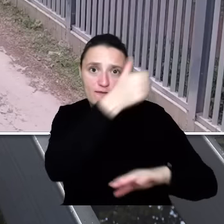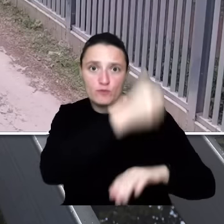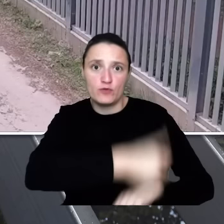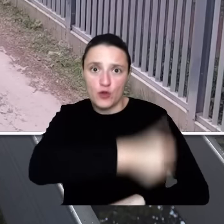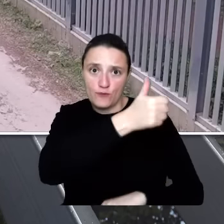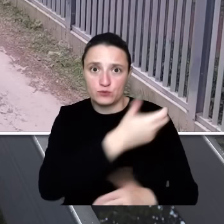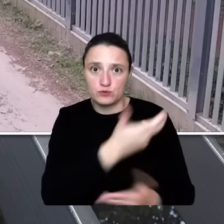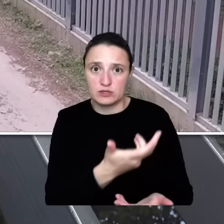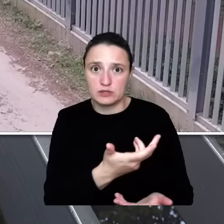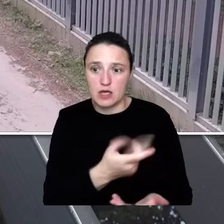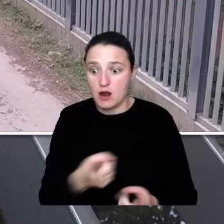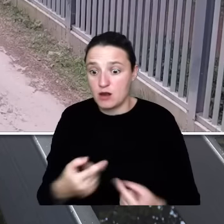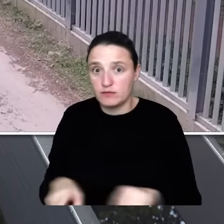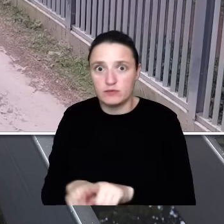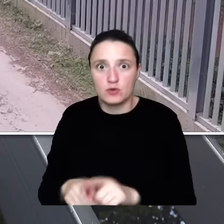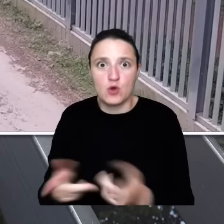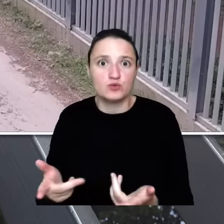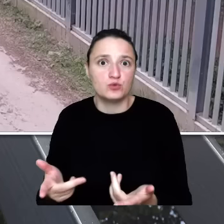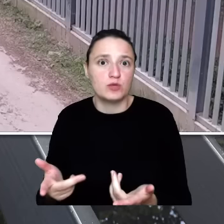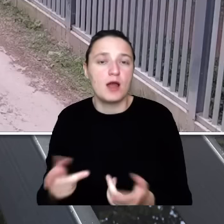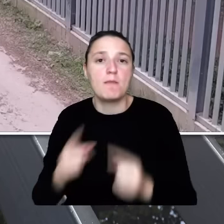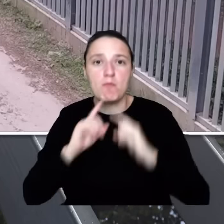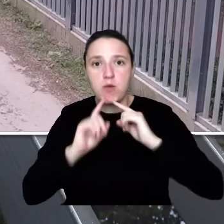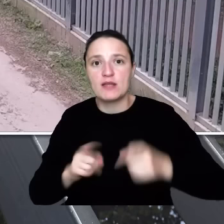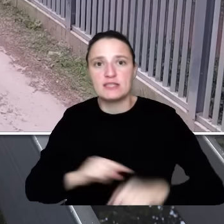polecenie nielegalnie działającej grupy w prokuraturze,